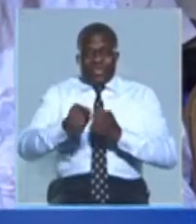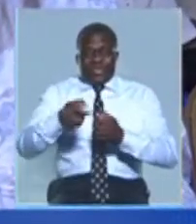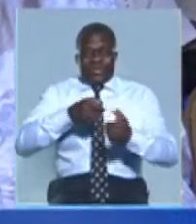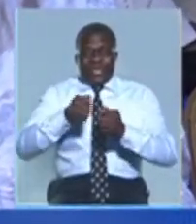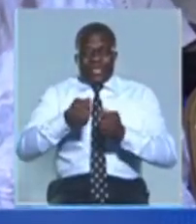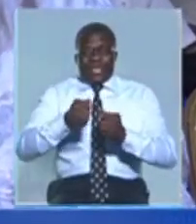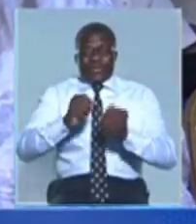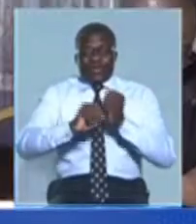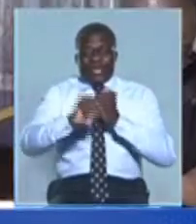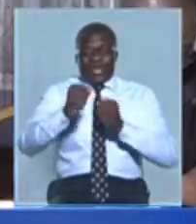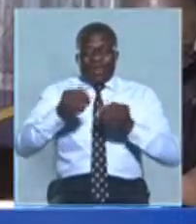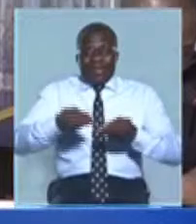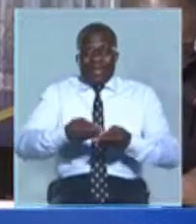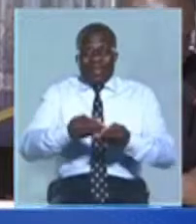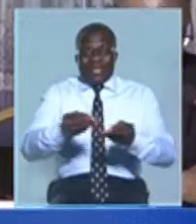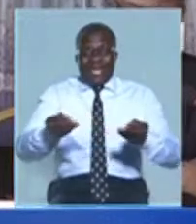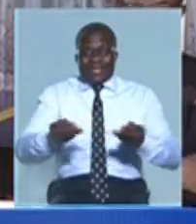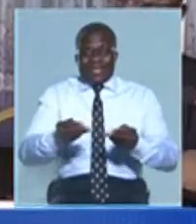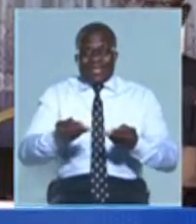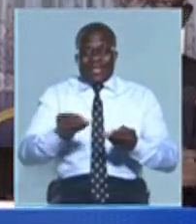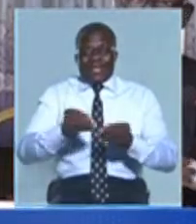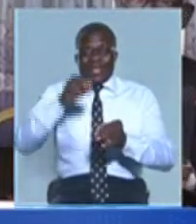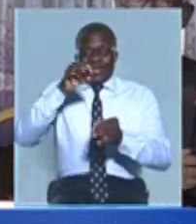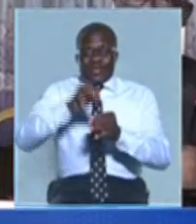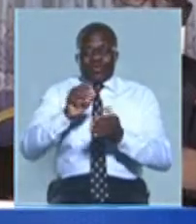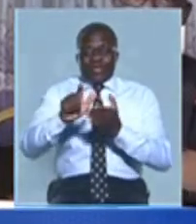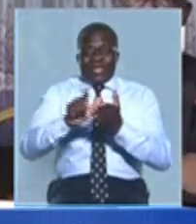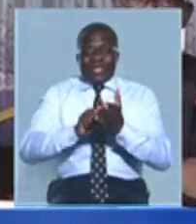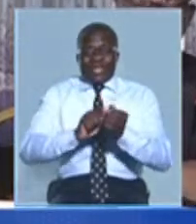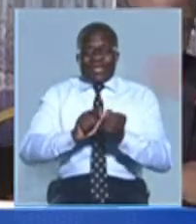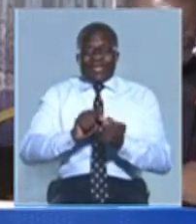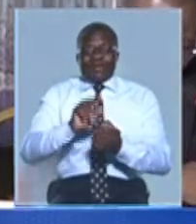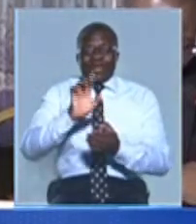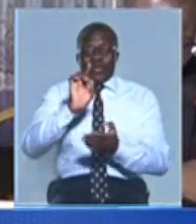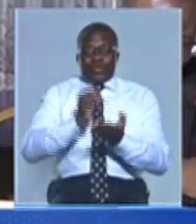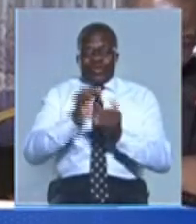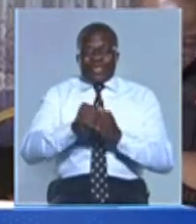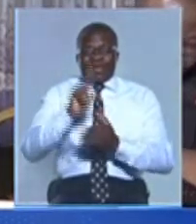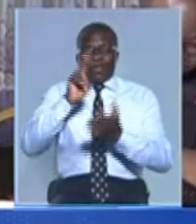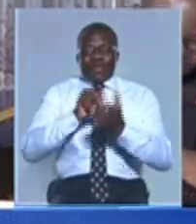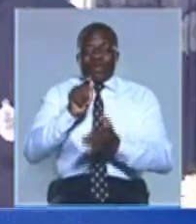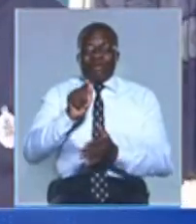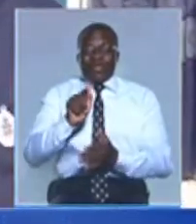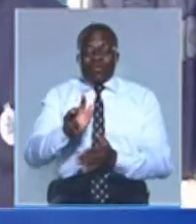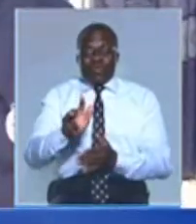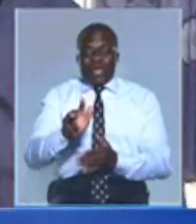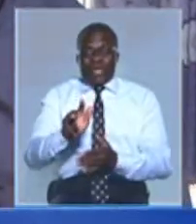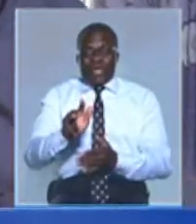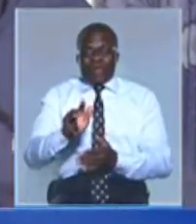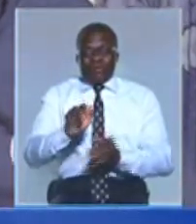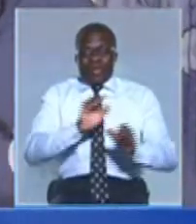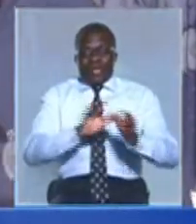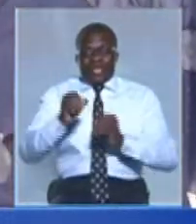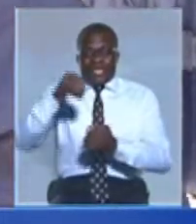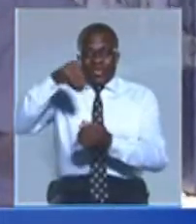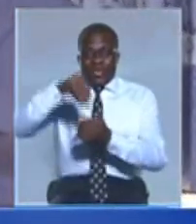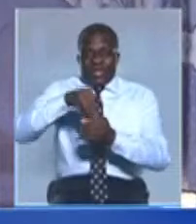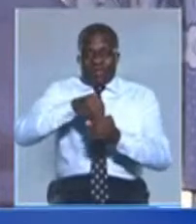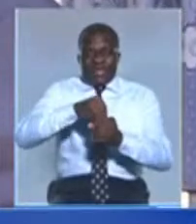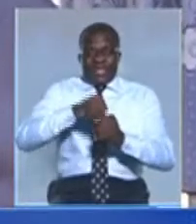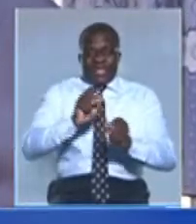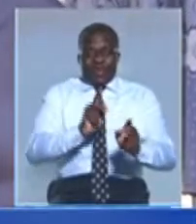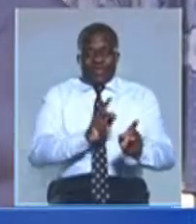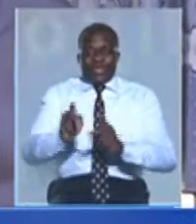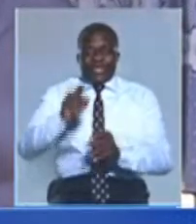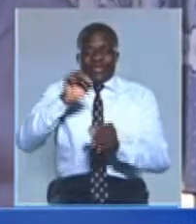gestion de la campagne médiatique du scrutin législatif du 8 janvier 2023. Les acteurs impliqués dans le